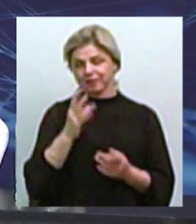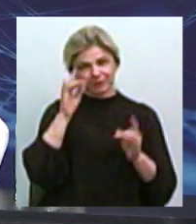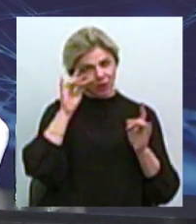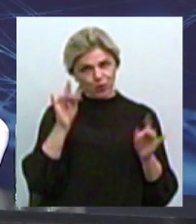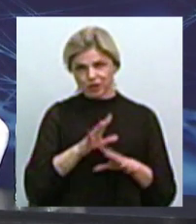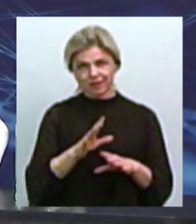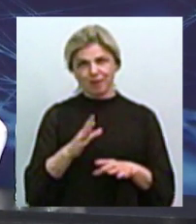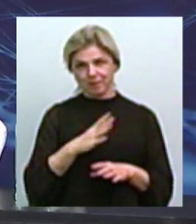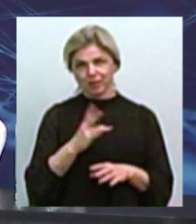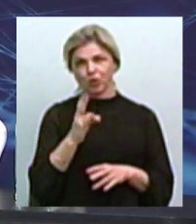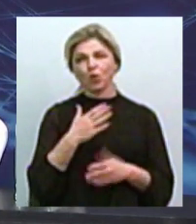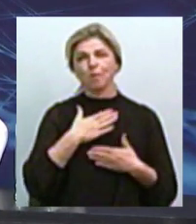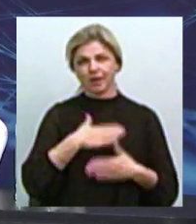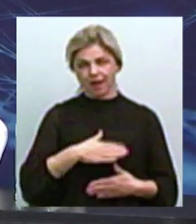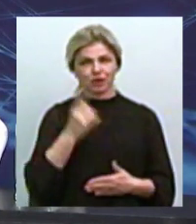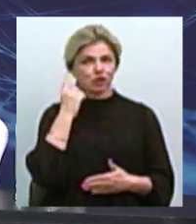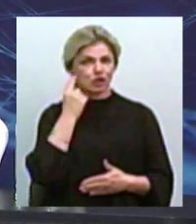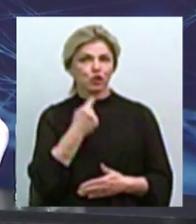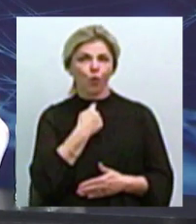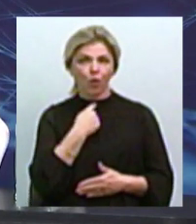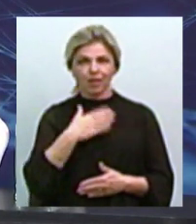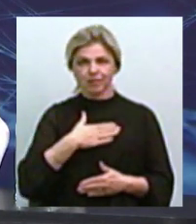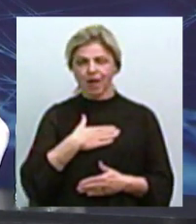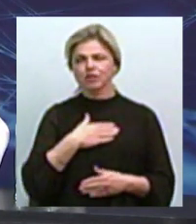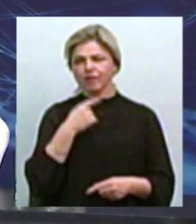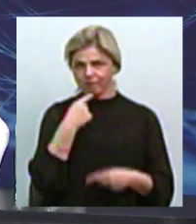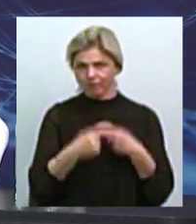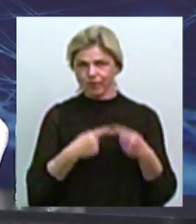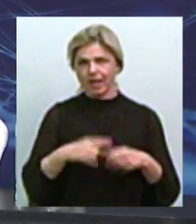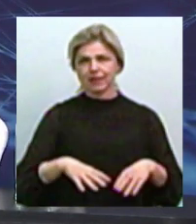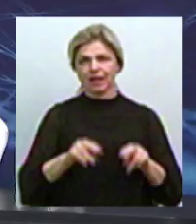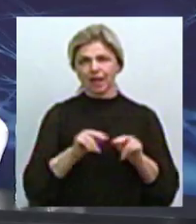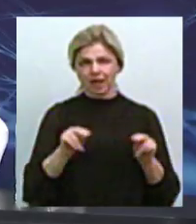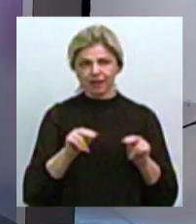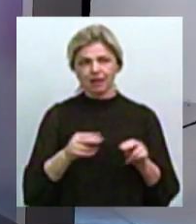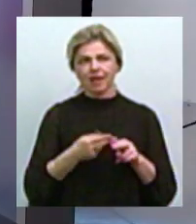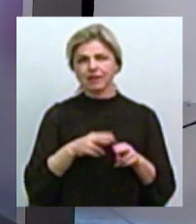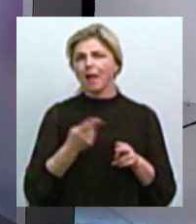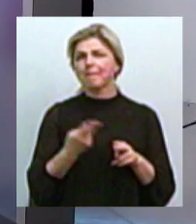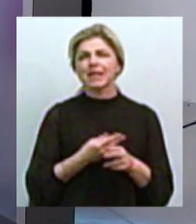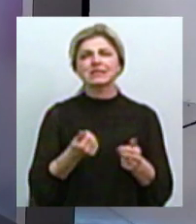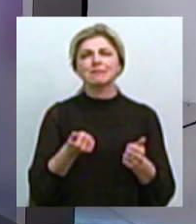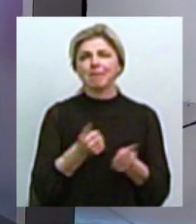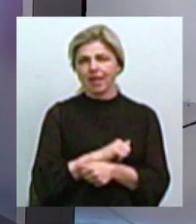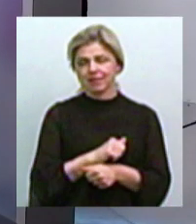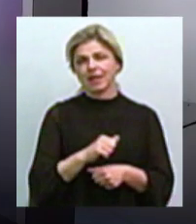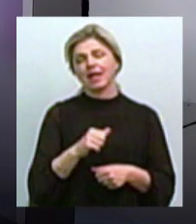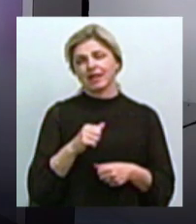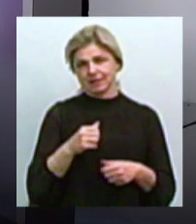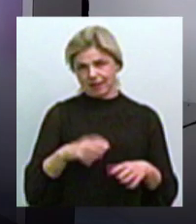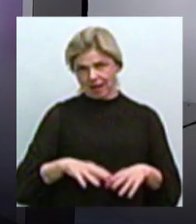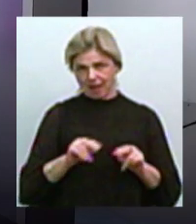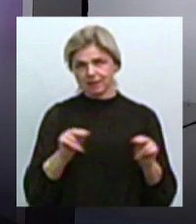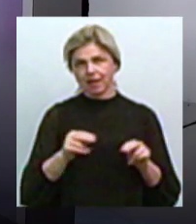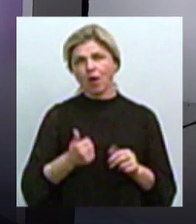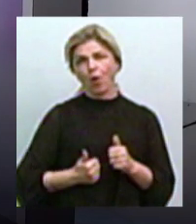нашого бессменного тренера. Ми не устаємо, ми даже приклеили уже к нему это звание. Бессменный наш тренер проекта, и мы очень гордимся этим,